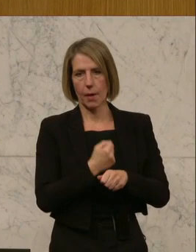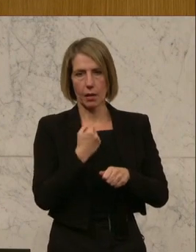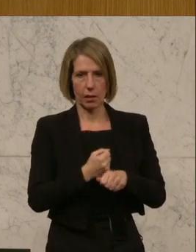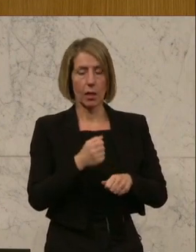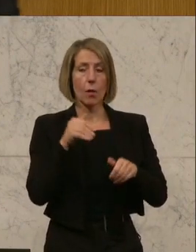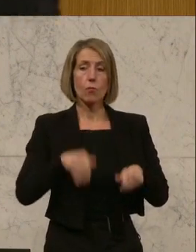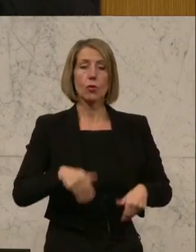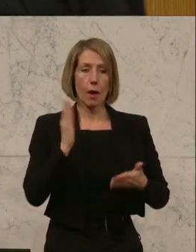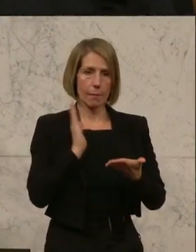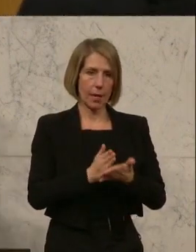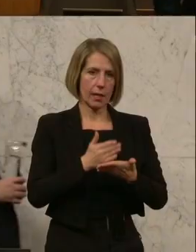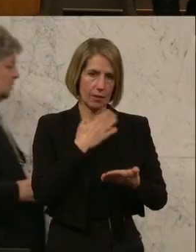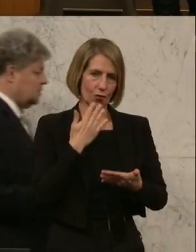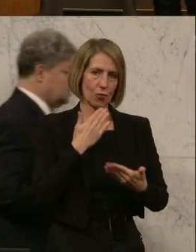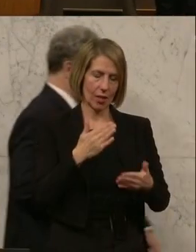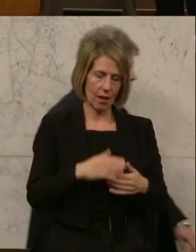Dank.